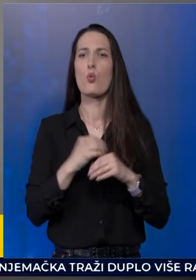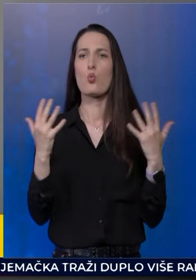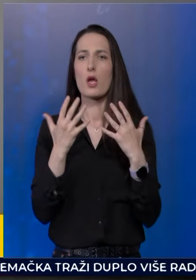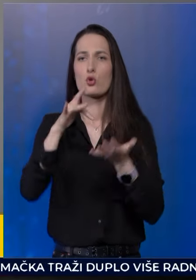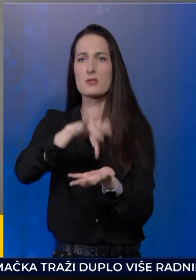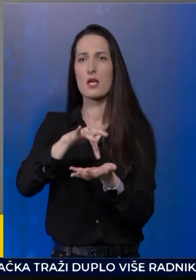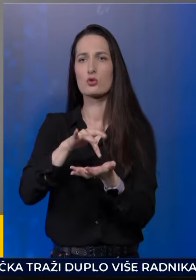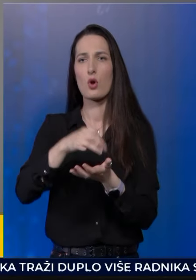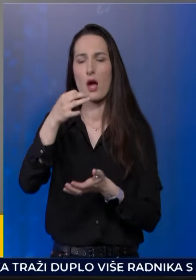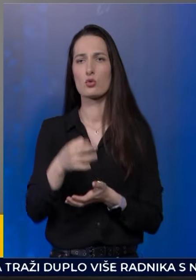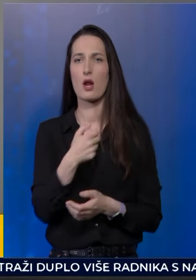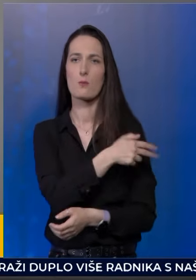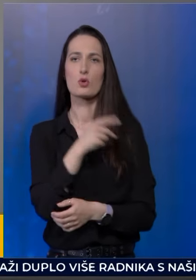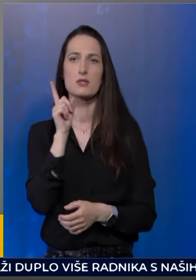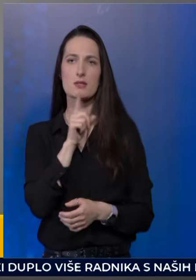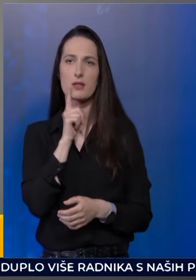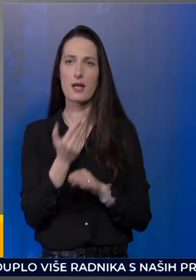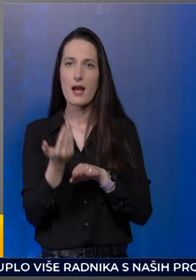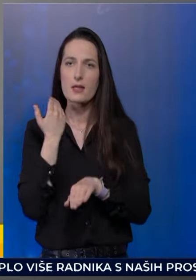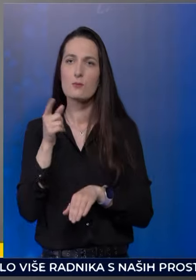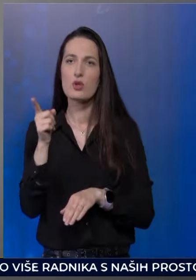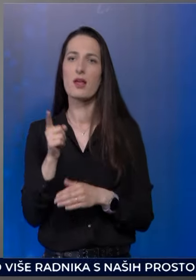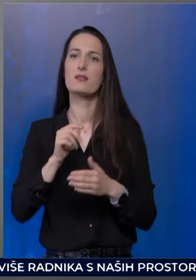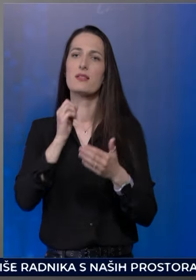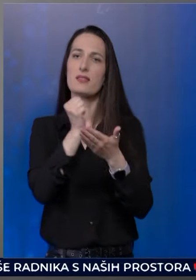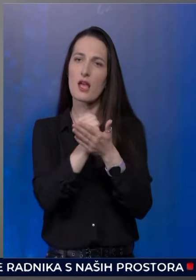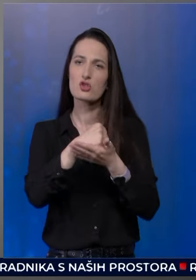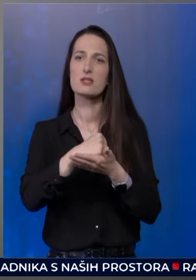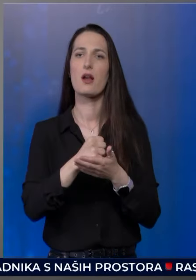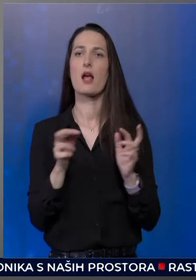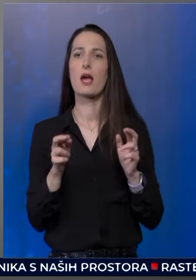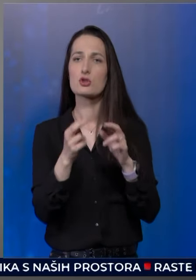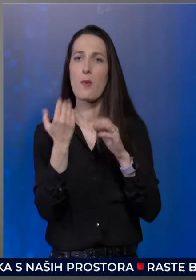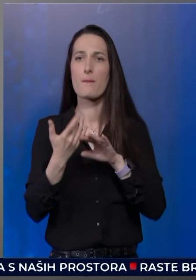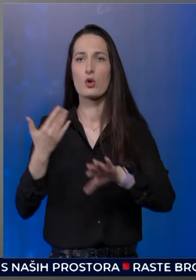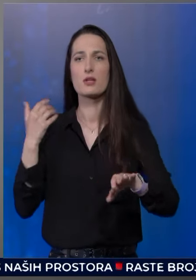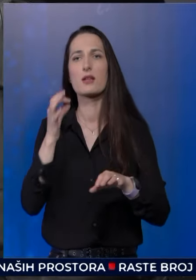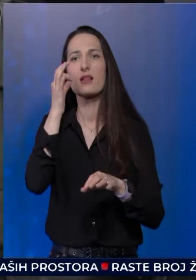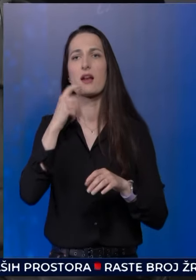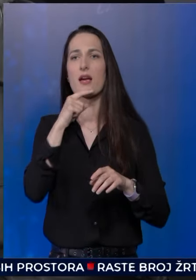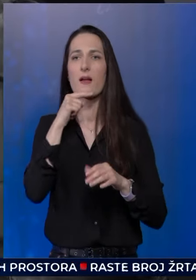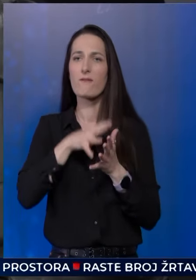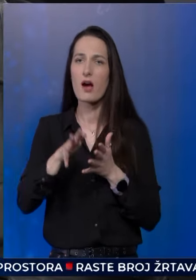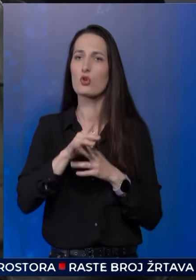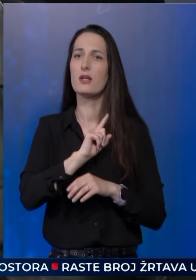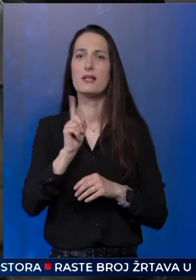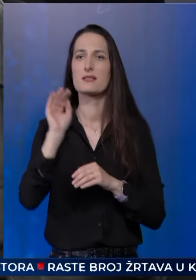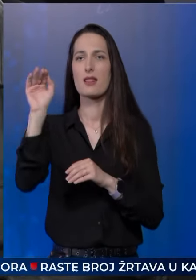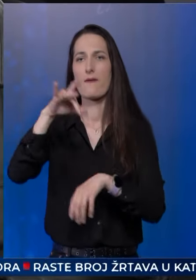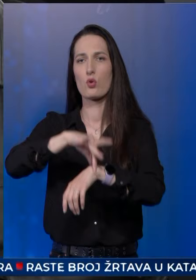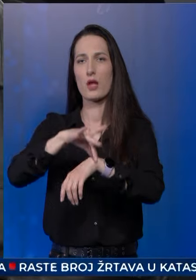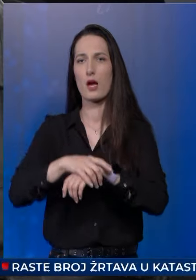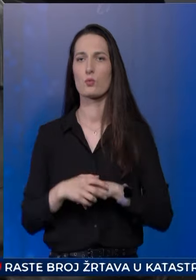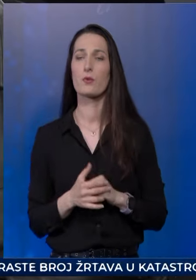centru kantonalne bolnice Zenica. Ranije mu je dijagnosticiran karcinom, a proteklih dana je krvario i nije se javljao